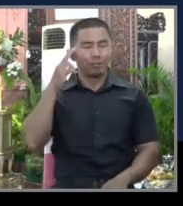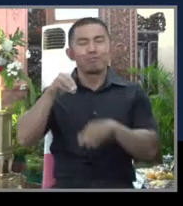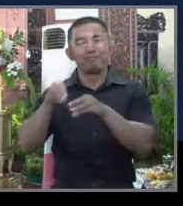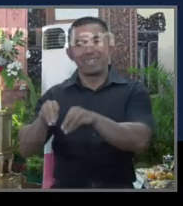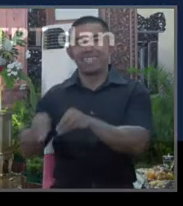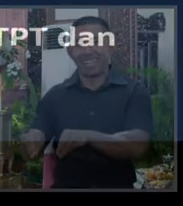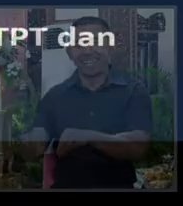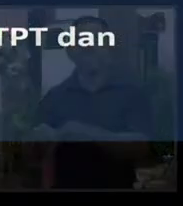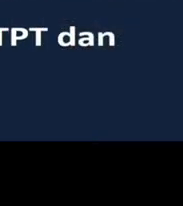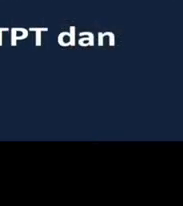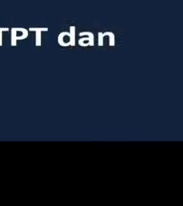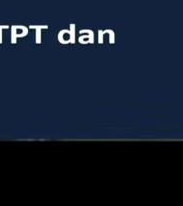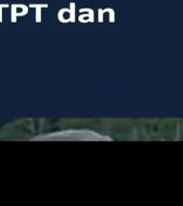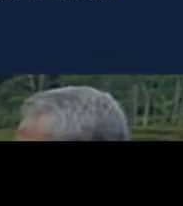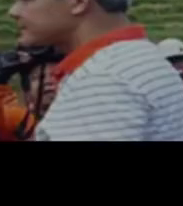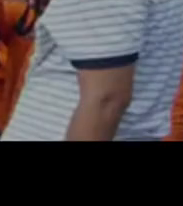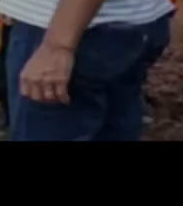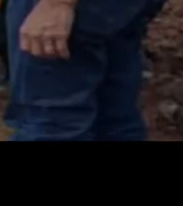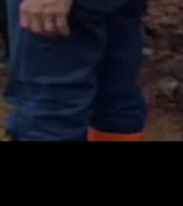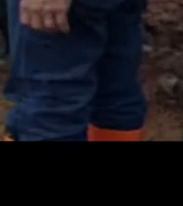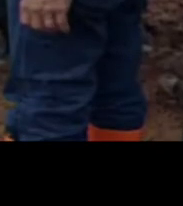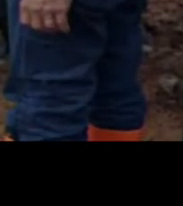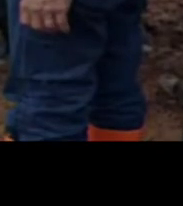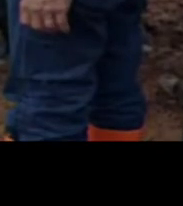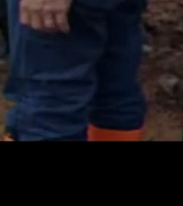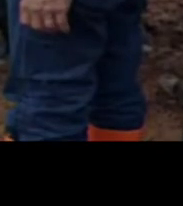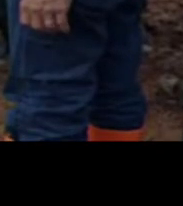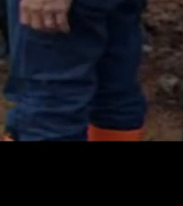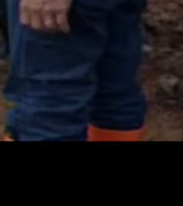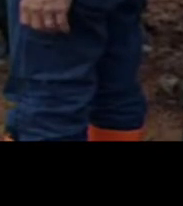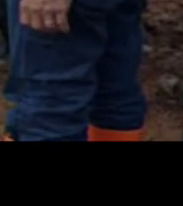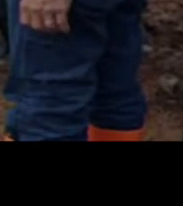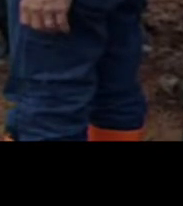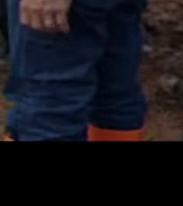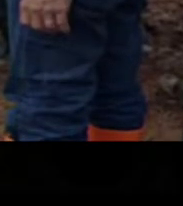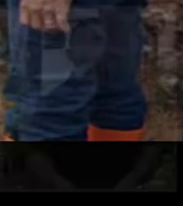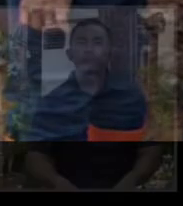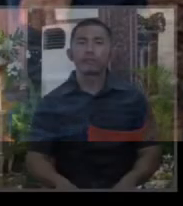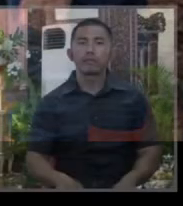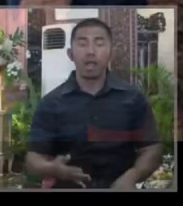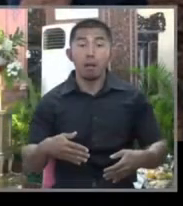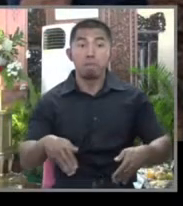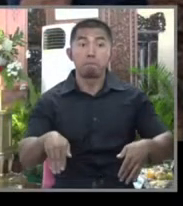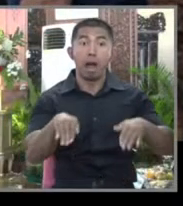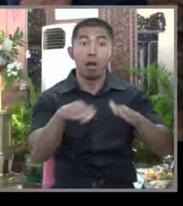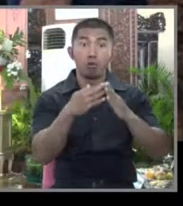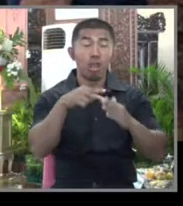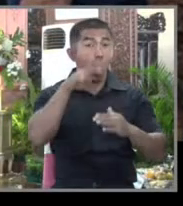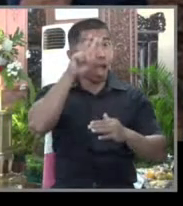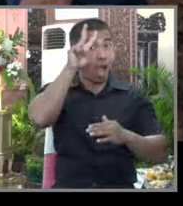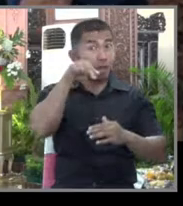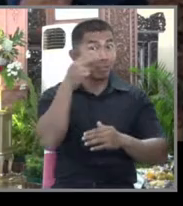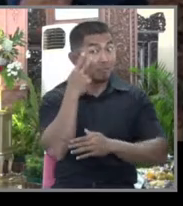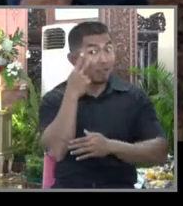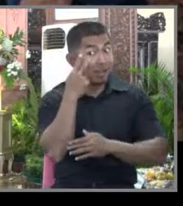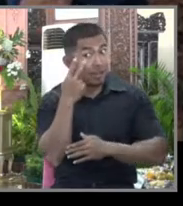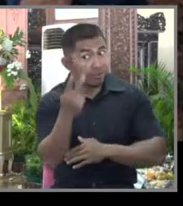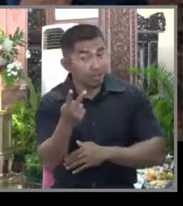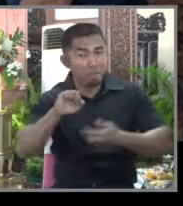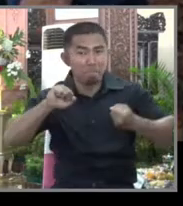lanjut Hai nah membangun harus memperhatikan